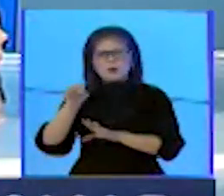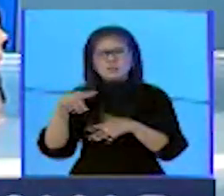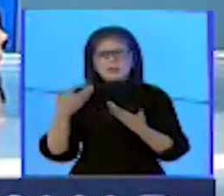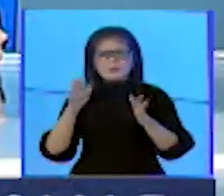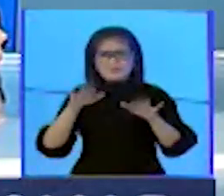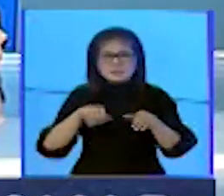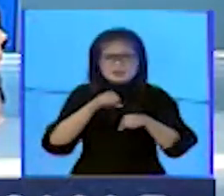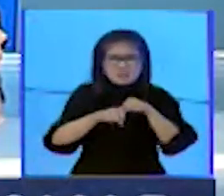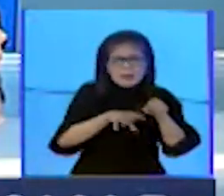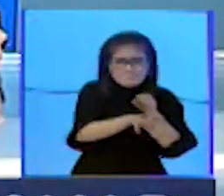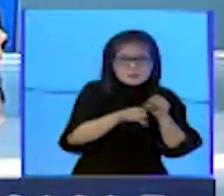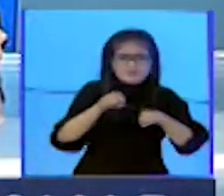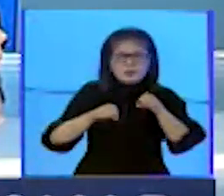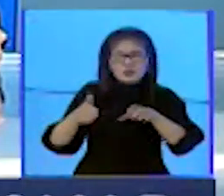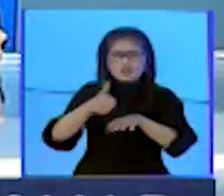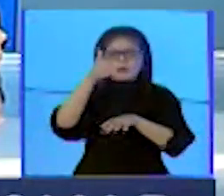ternama untuk dicuri.